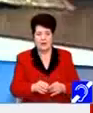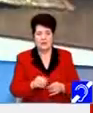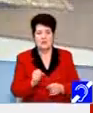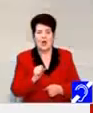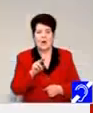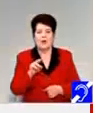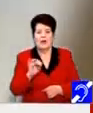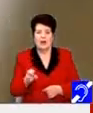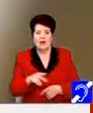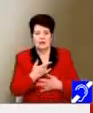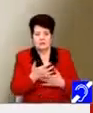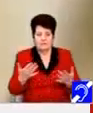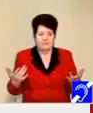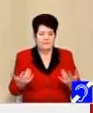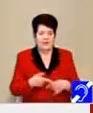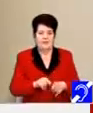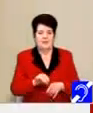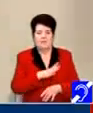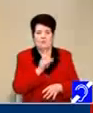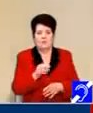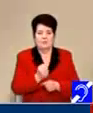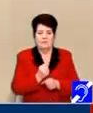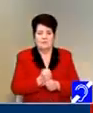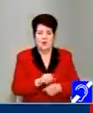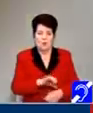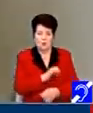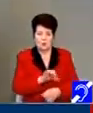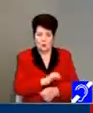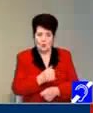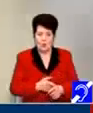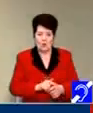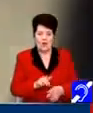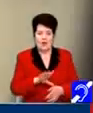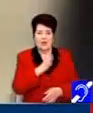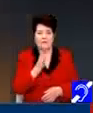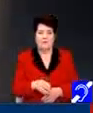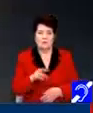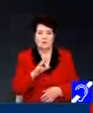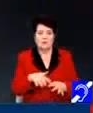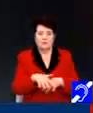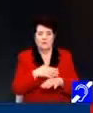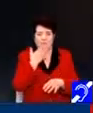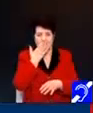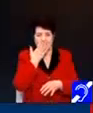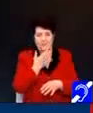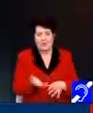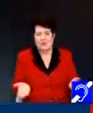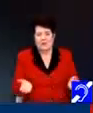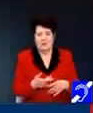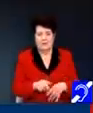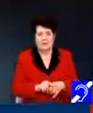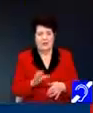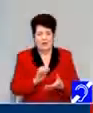aparate confecționate artizanal pentru porționarea drogurilor, pachetele în care se afla o masă vegetală cu un miros specific și fiole cu un